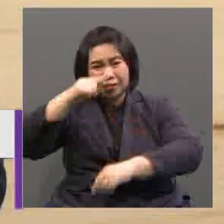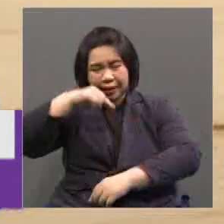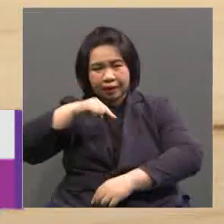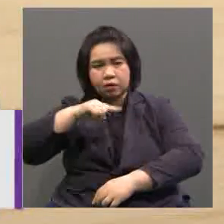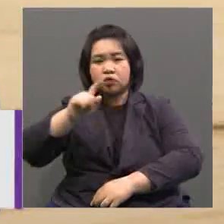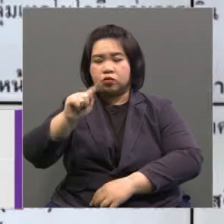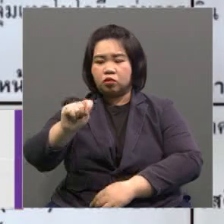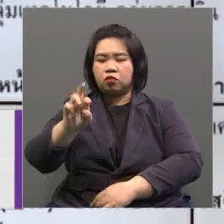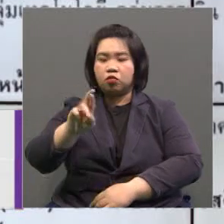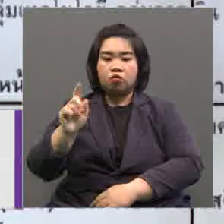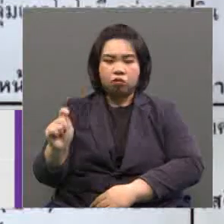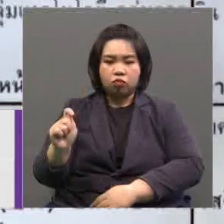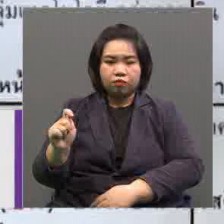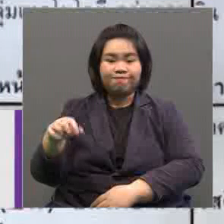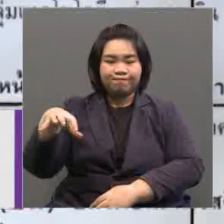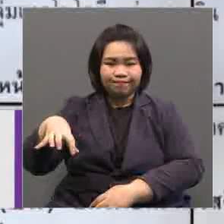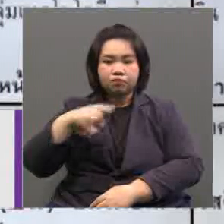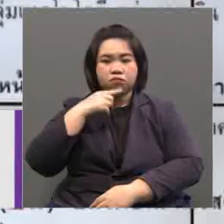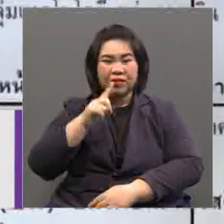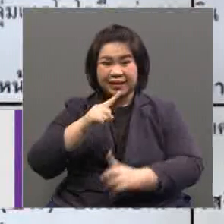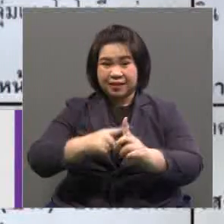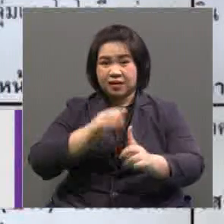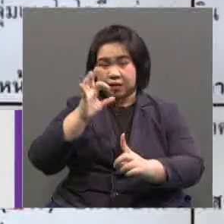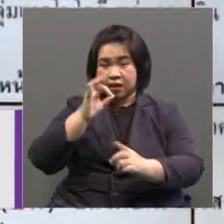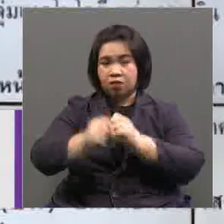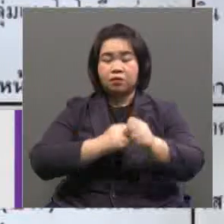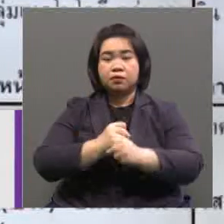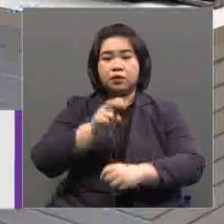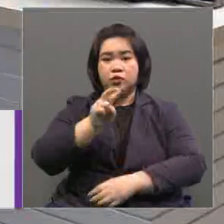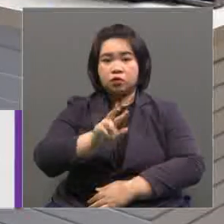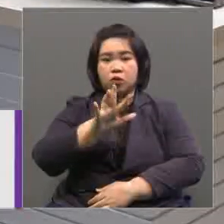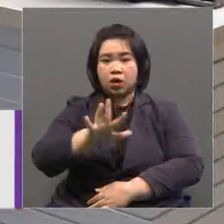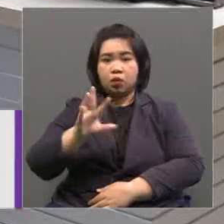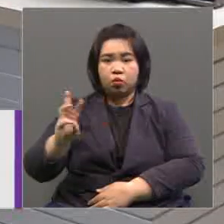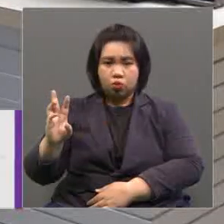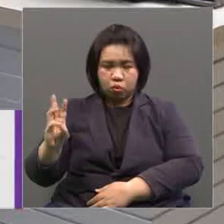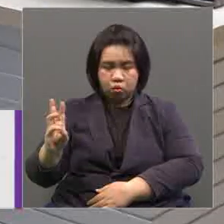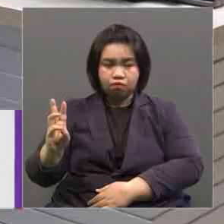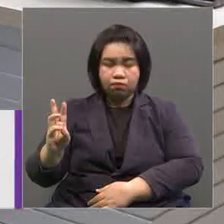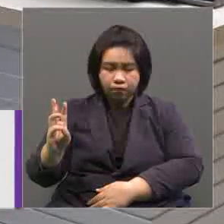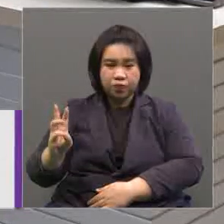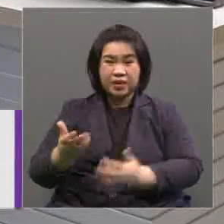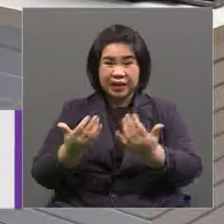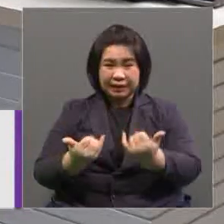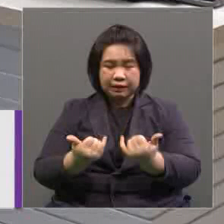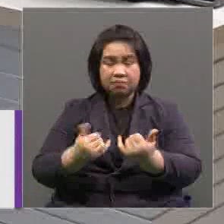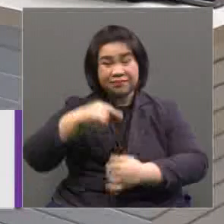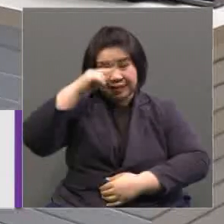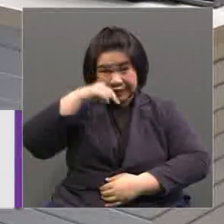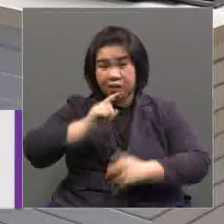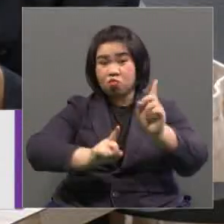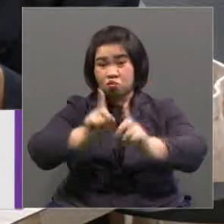ตรทนะครับได้กล่าวว่าณสิ้นเดือนกันยายน2566นะครับเซตอกปิด